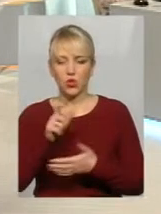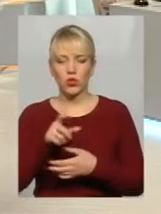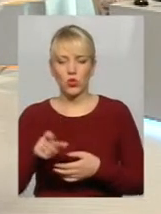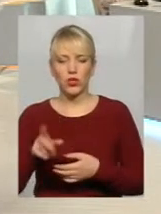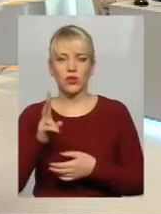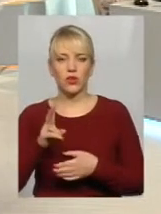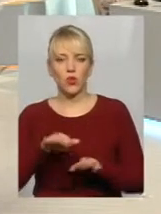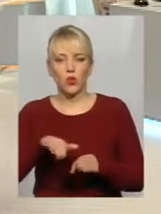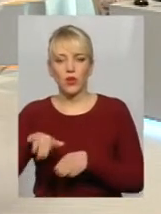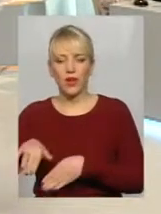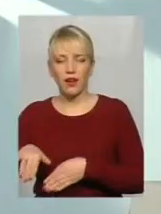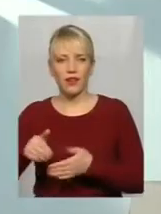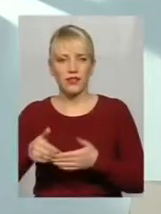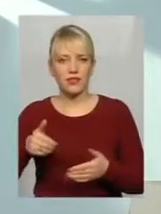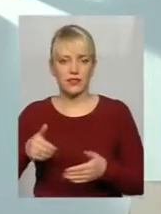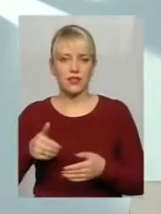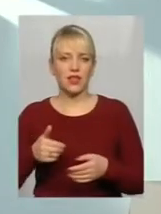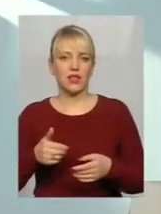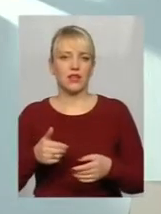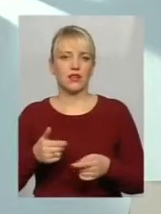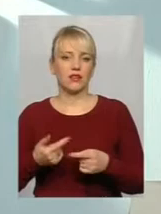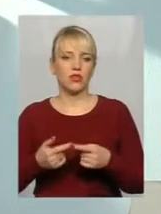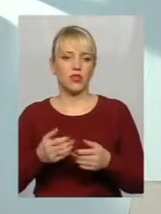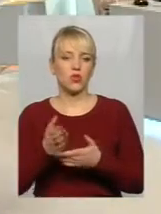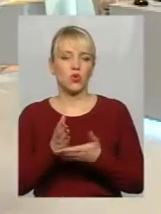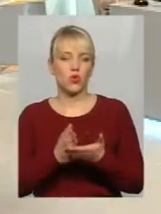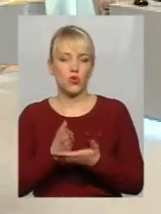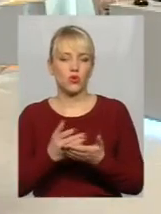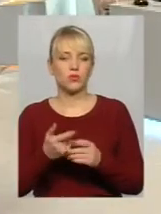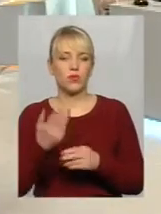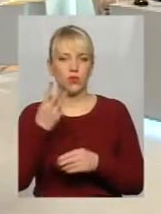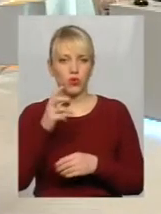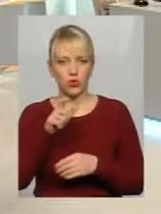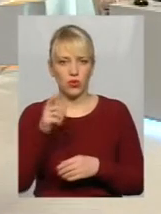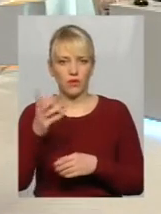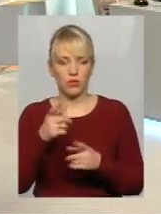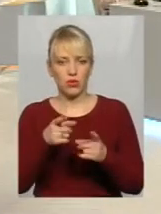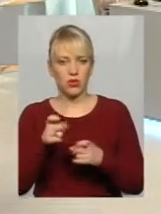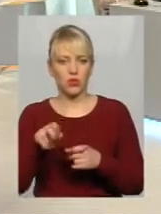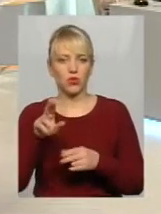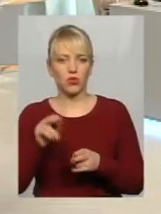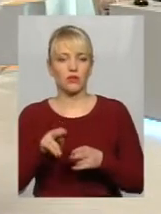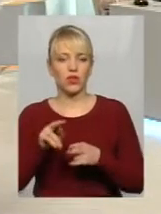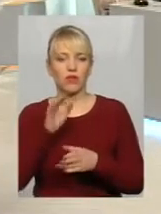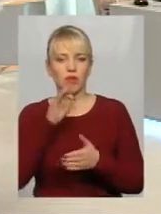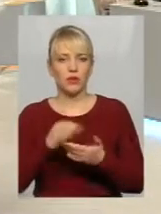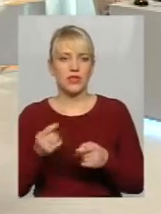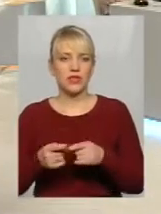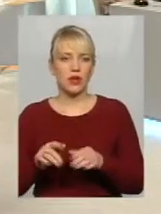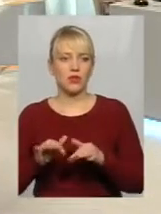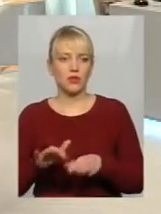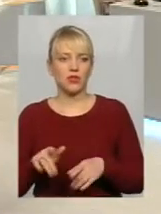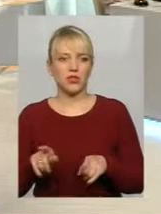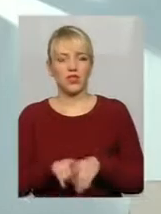розшукуєте? Ну, от 3 людей минулого року так, притягнули до кримінальної відповідальності. Це процедура трошки така,